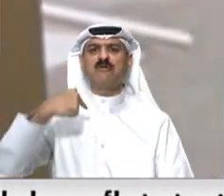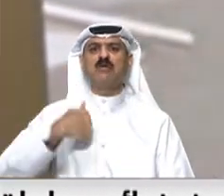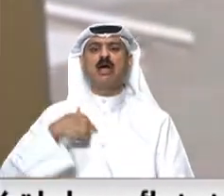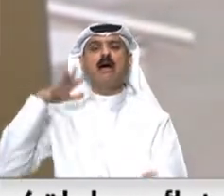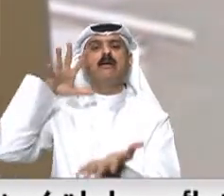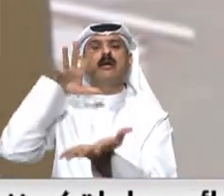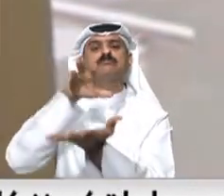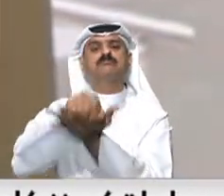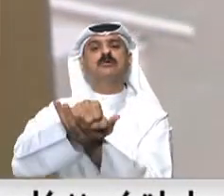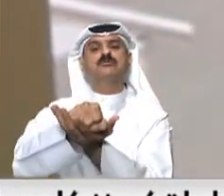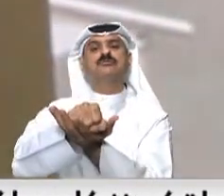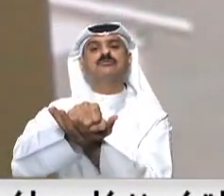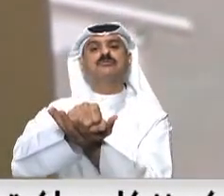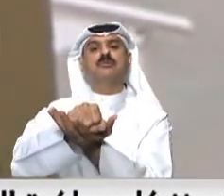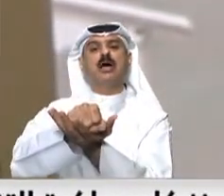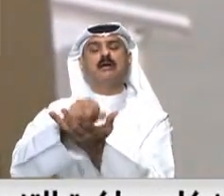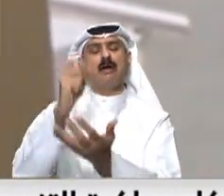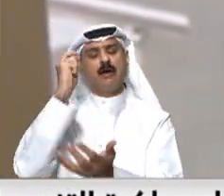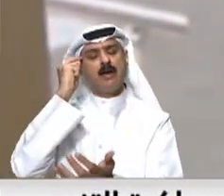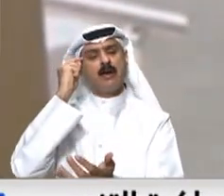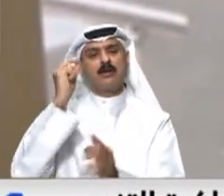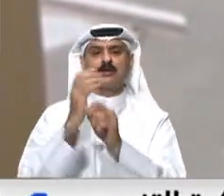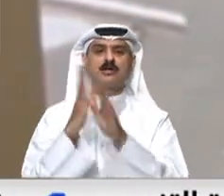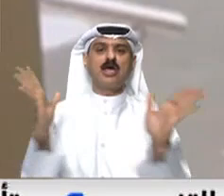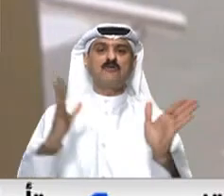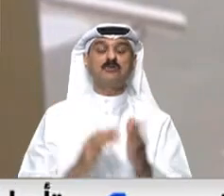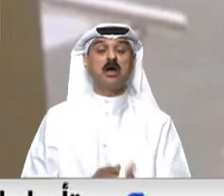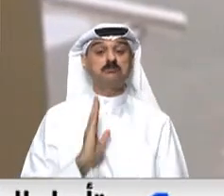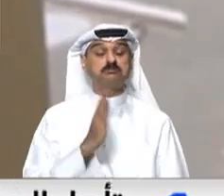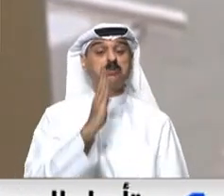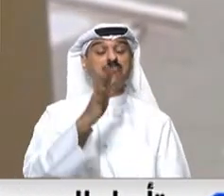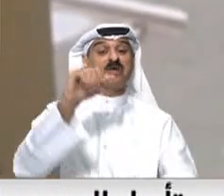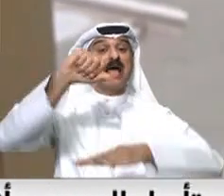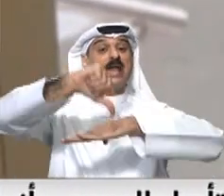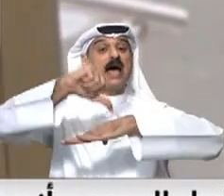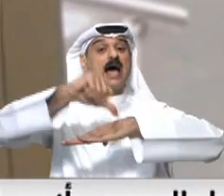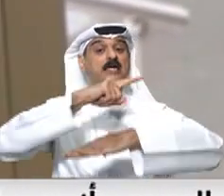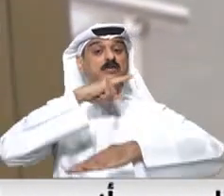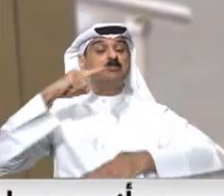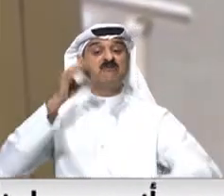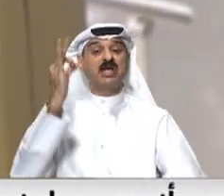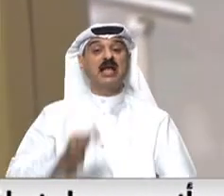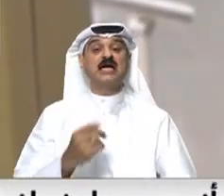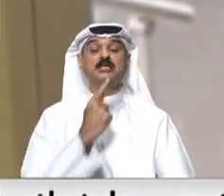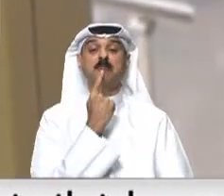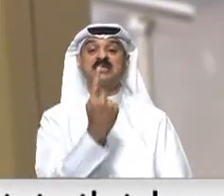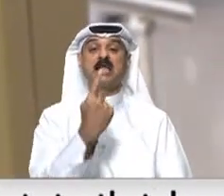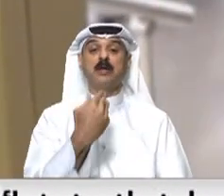تحت تصرفنا، وسنمضي إلى موسكو إذا لم تستجب لمطالبنا.